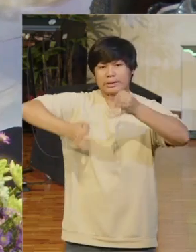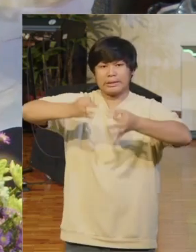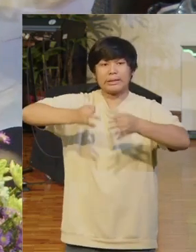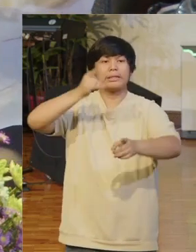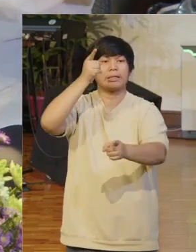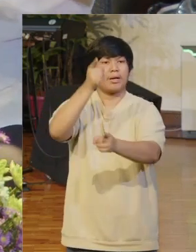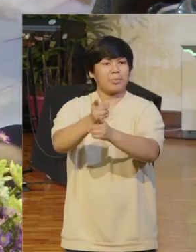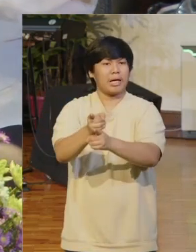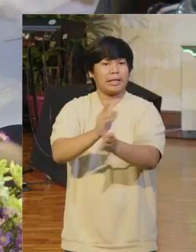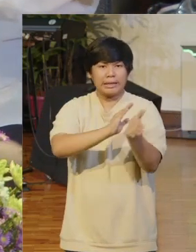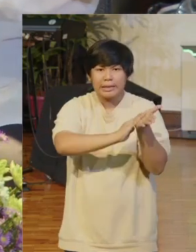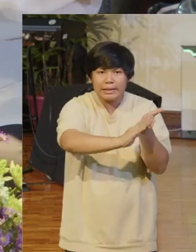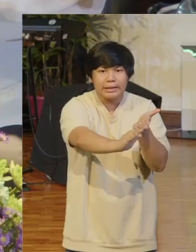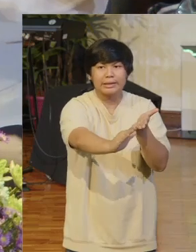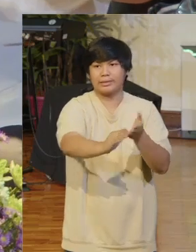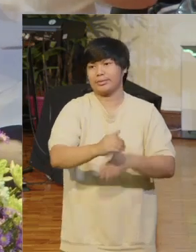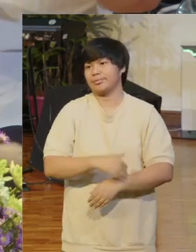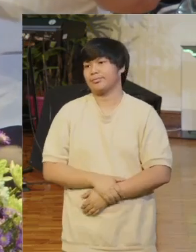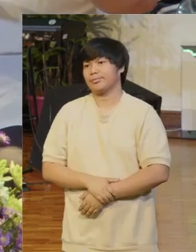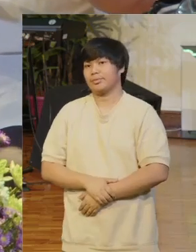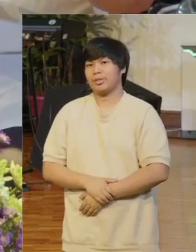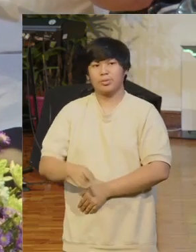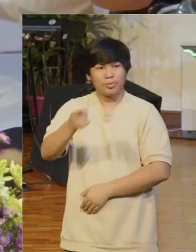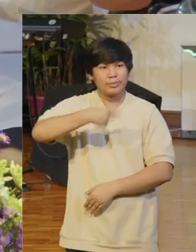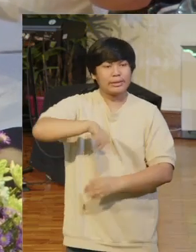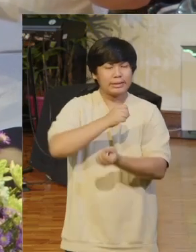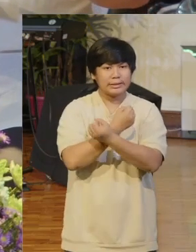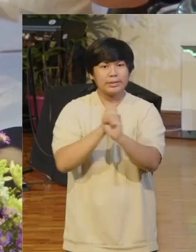justified. Past tense, tayo po iligtas na.